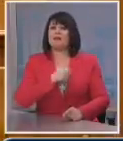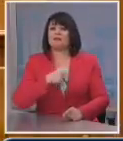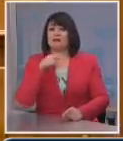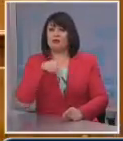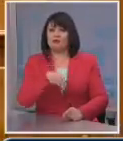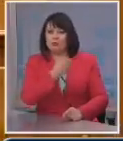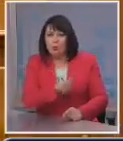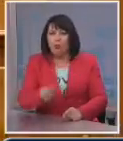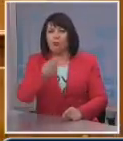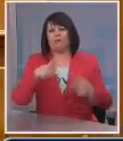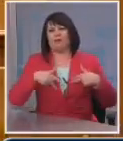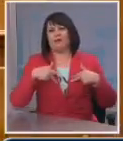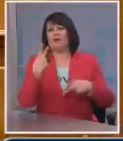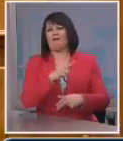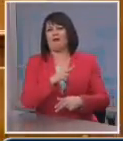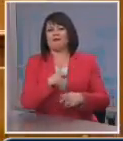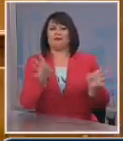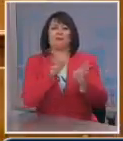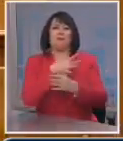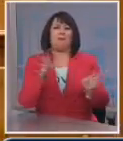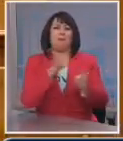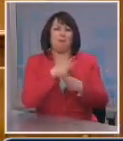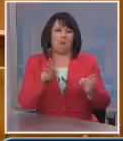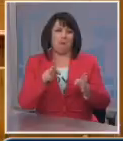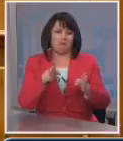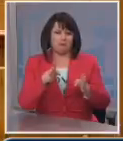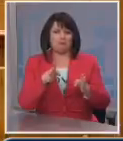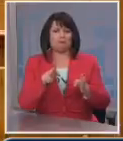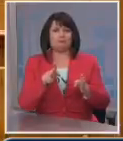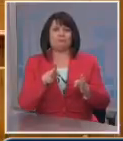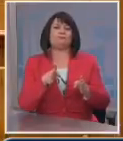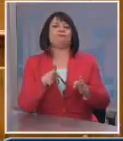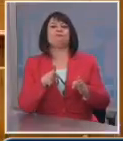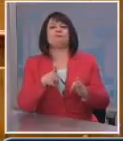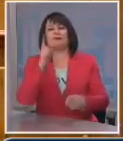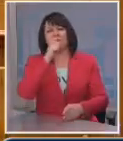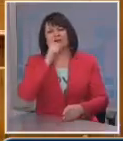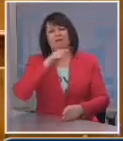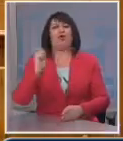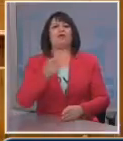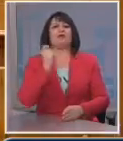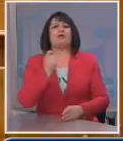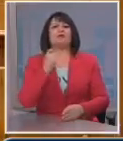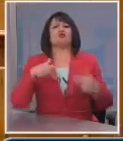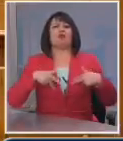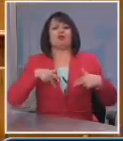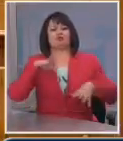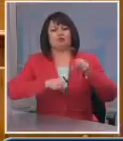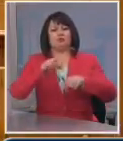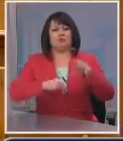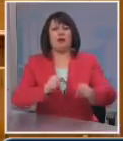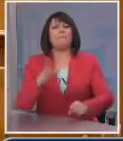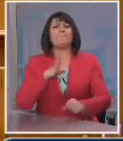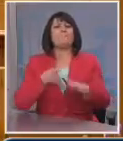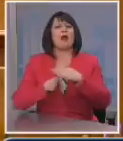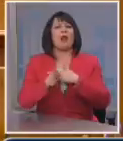σημερινή κυβέρνηση. Δημαγωγικός λαϊκισμός, ψευτοεθνικισμός, κρατισμός, πελατειακές